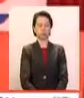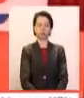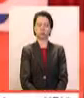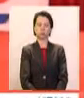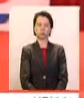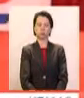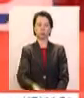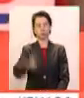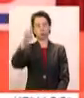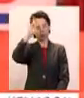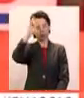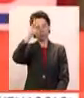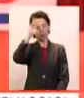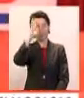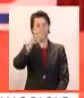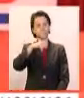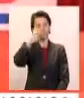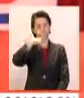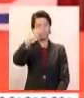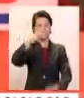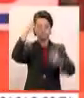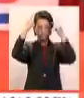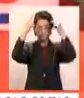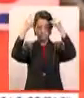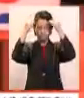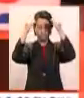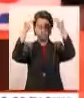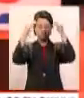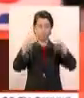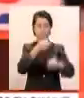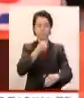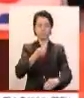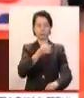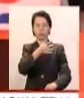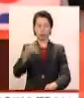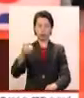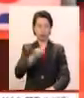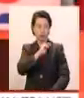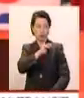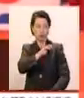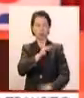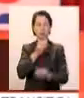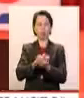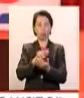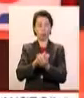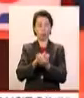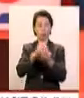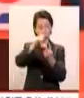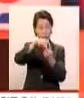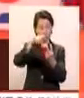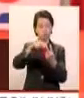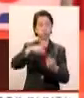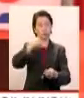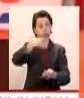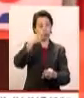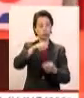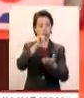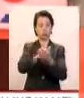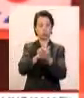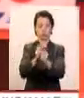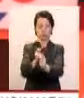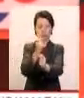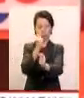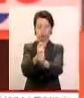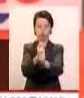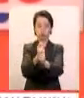Seperti yang disebut oleh Perdana Menteri dan juga Menteri Kewangan bahawa penentuan